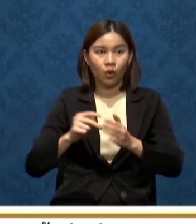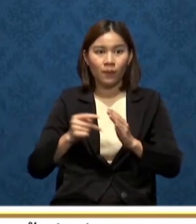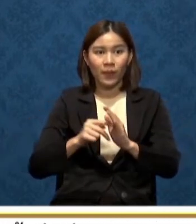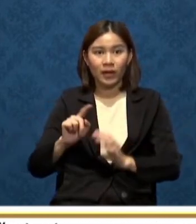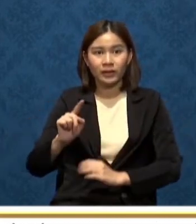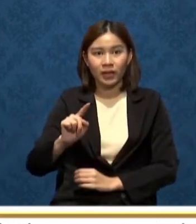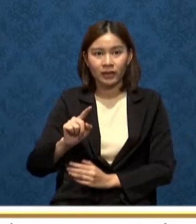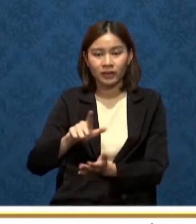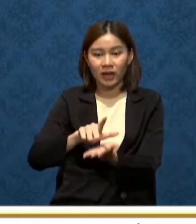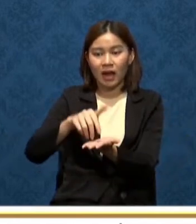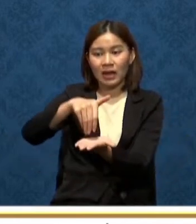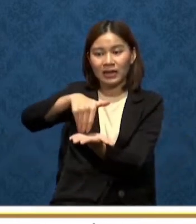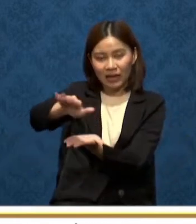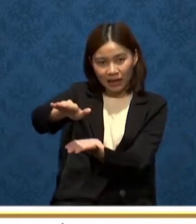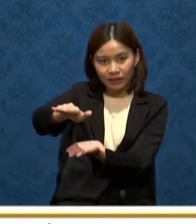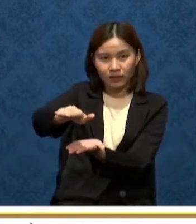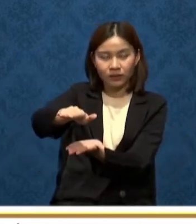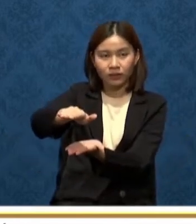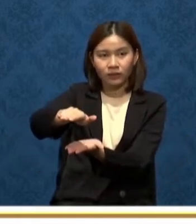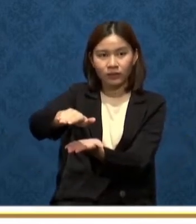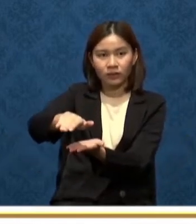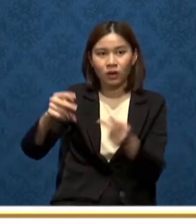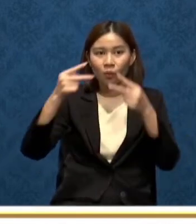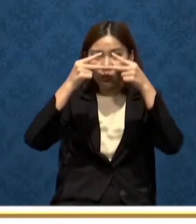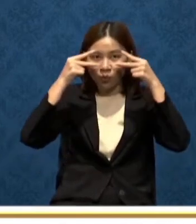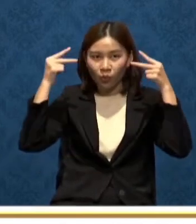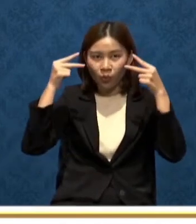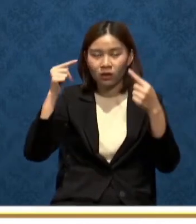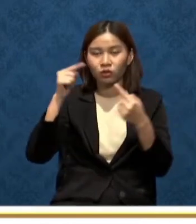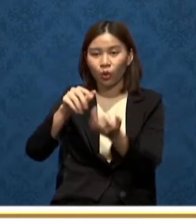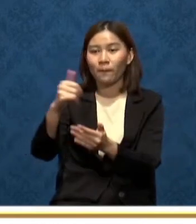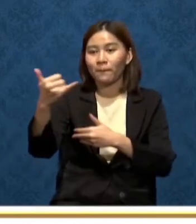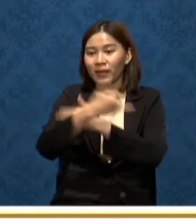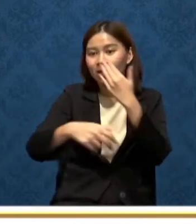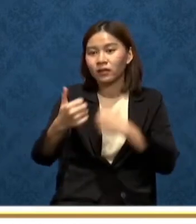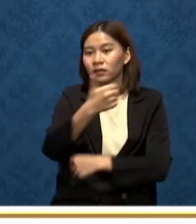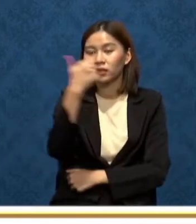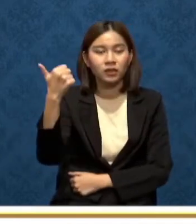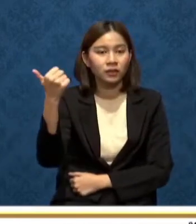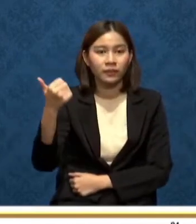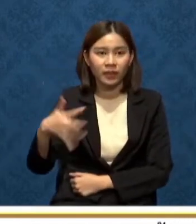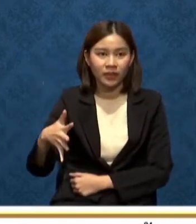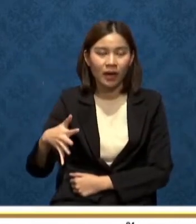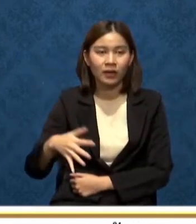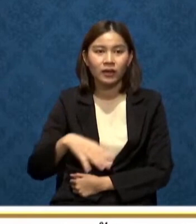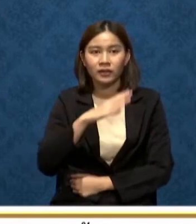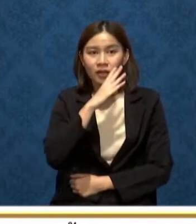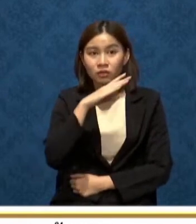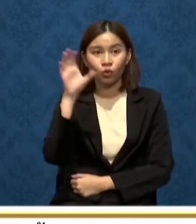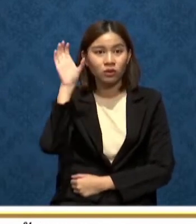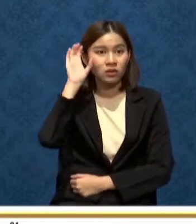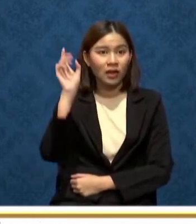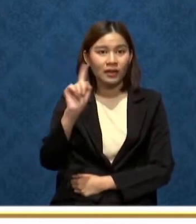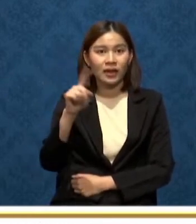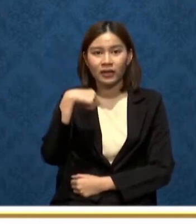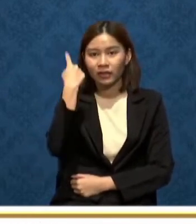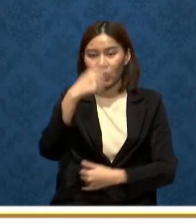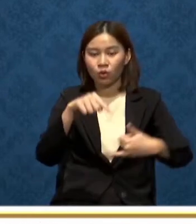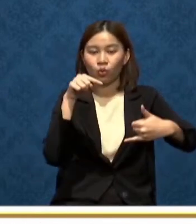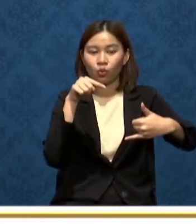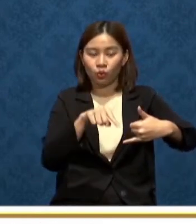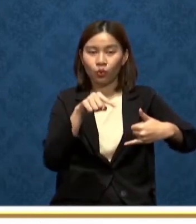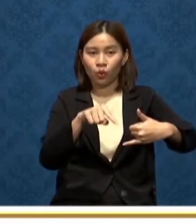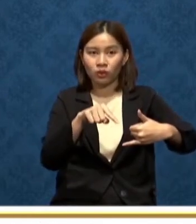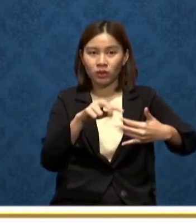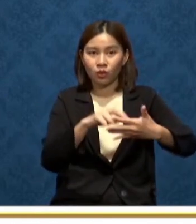ล่ทรงกับหรอส่งบุคคลเป็ผู้รายข้ามแดนยอีกรดหนึ่เมื่อมีเหตุอันเชื่อได้ว่า บุคคนั้นจะตก